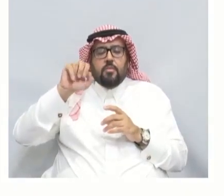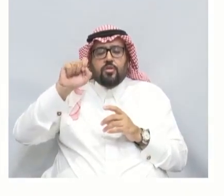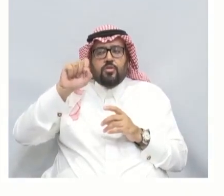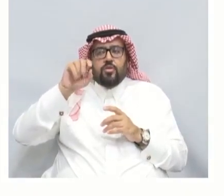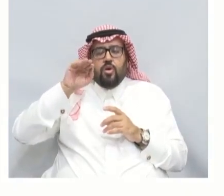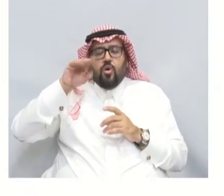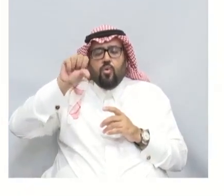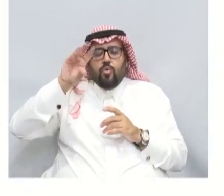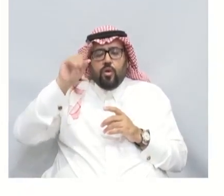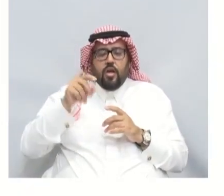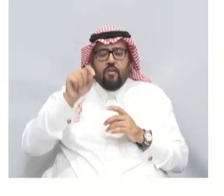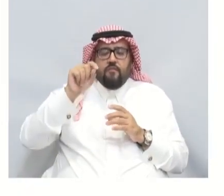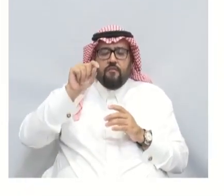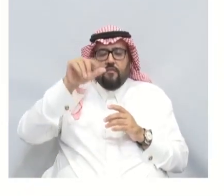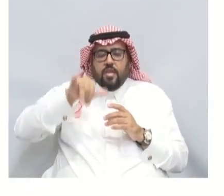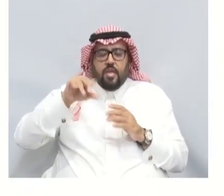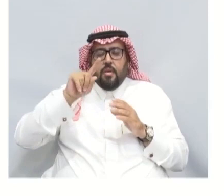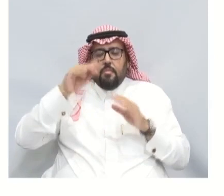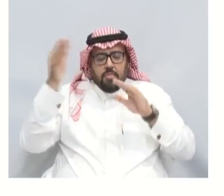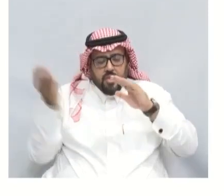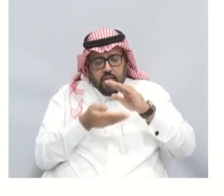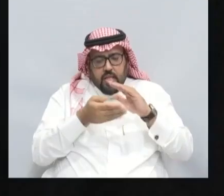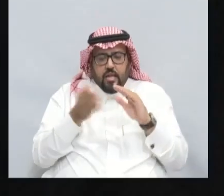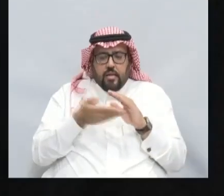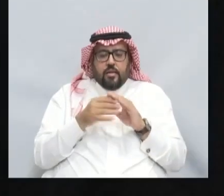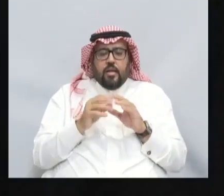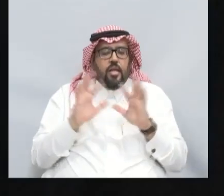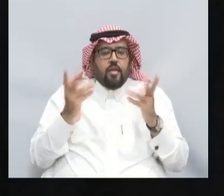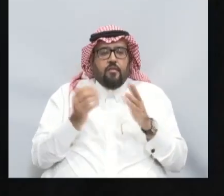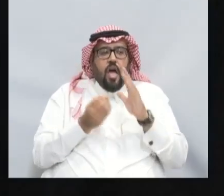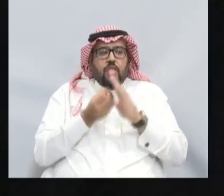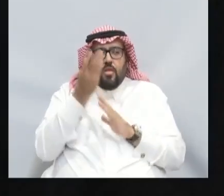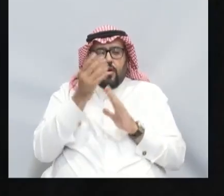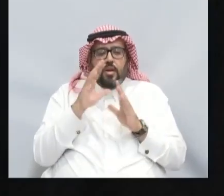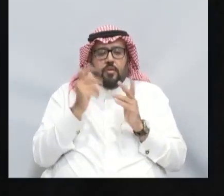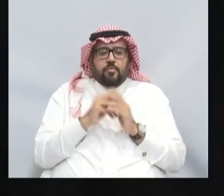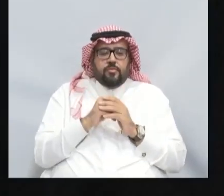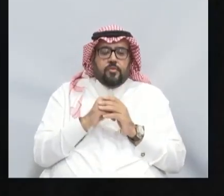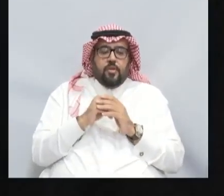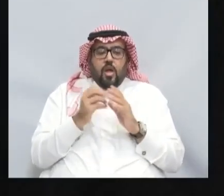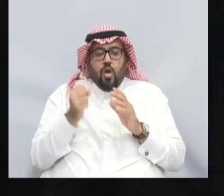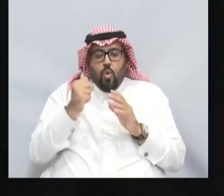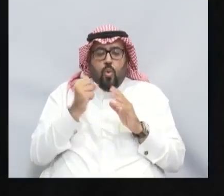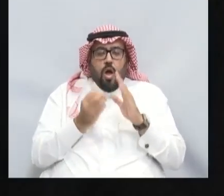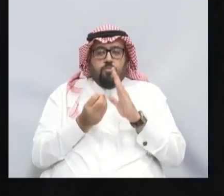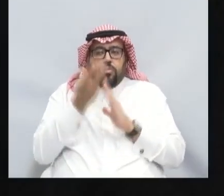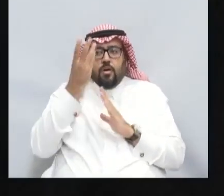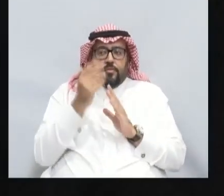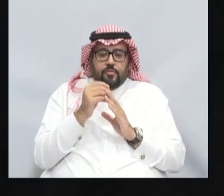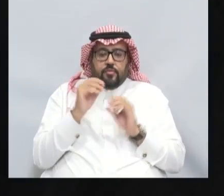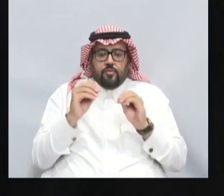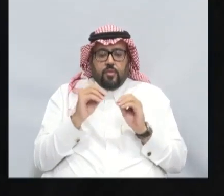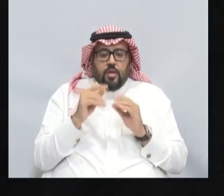باطن الأرض. ذكرنا ما الذي يحدد طريقة ثوران البركان، وهل شدة ثوران البركان